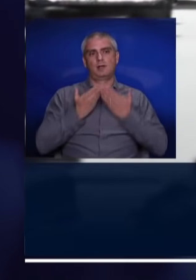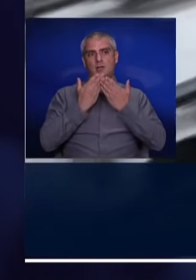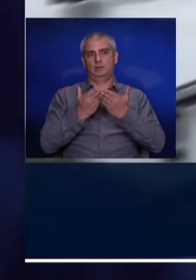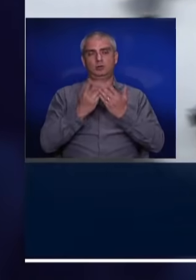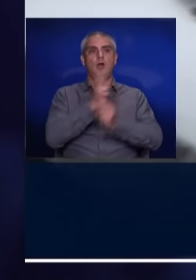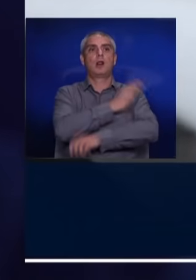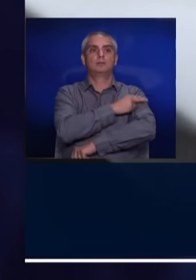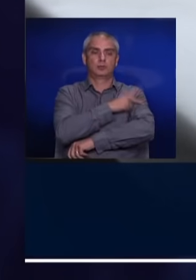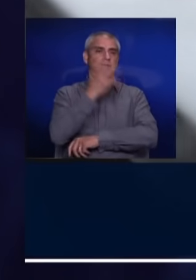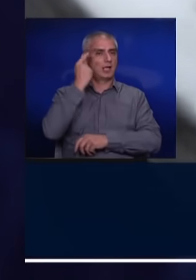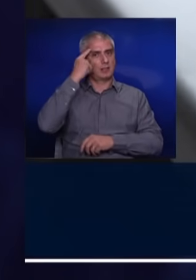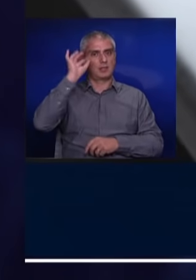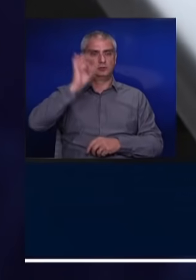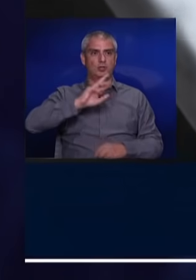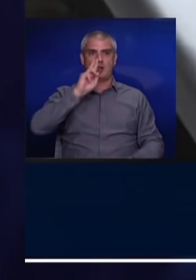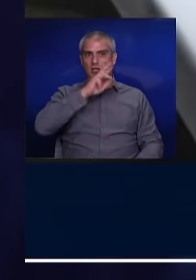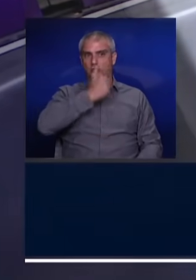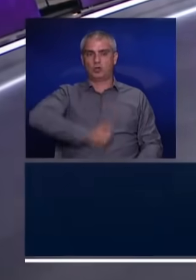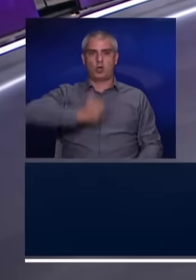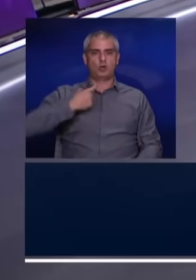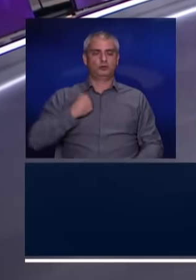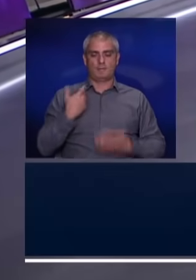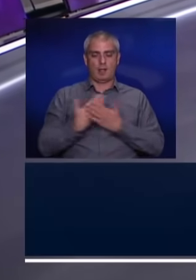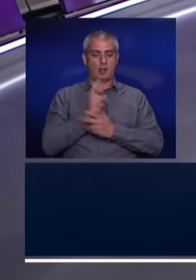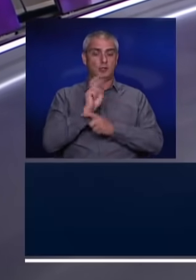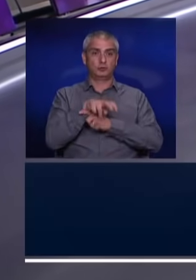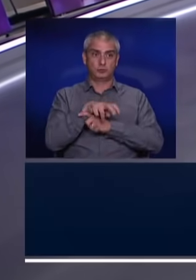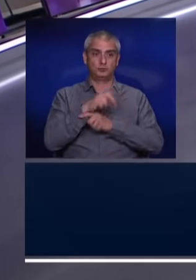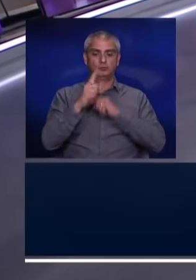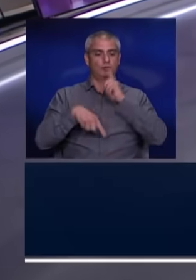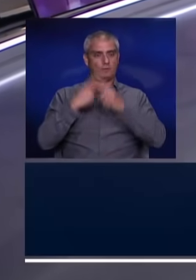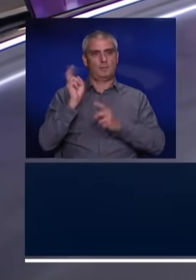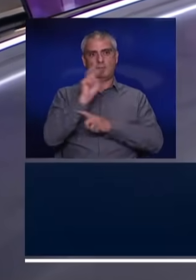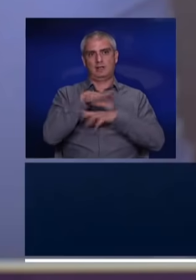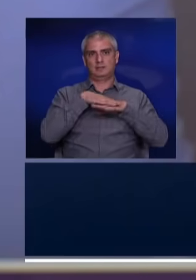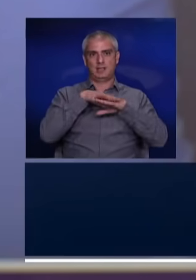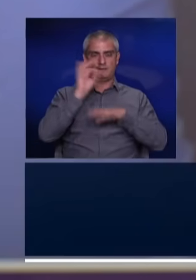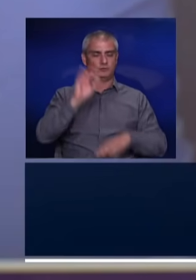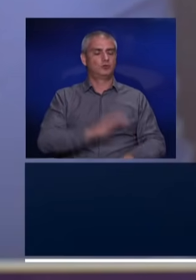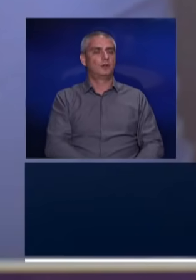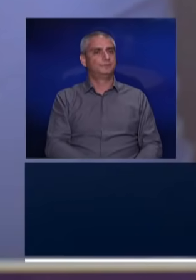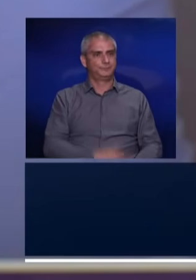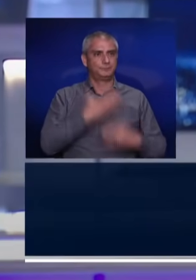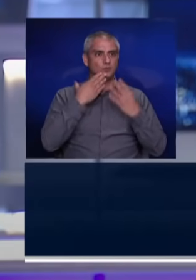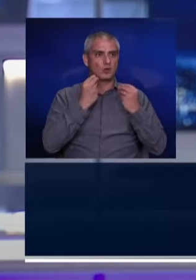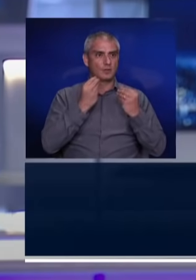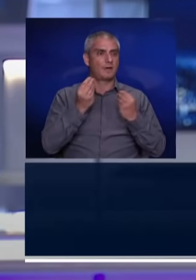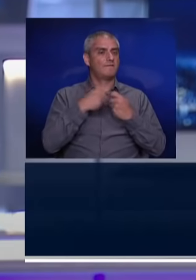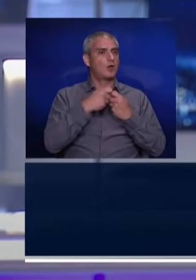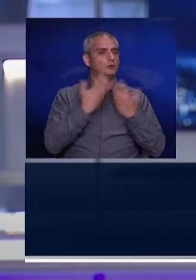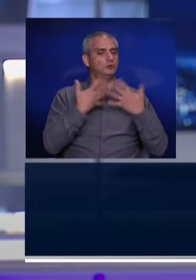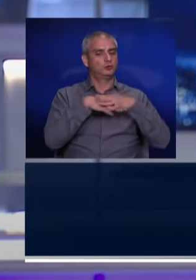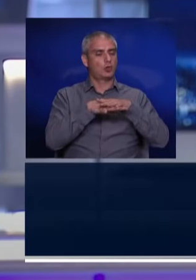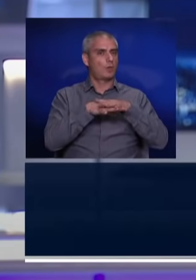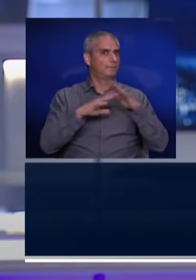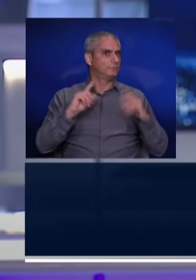למשטרה. זו גם הייתה עמדתו של ריש, ראש השבק הנכנס, כן. שבשבוע הבא צפוי להיכנס לתפקיד. תודה רוי, ועוד בעניין שילוב הזרועות